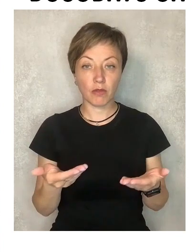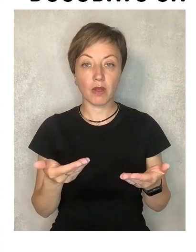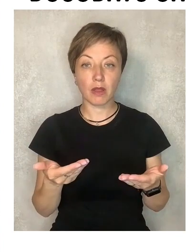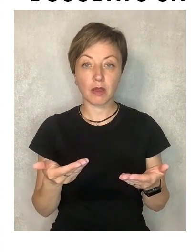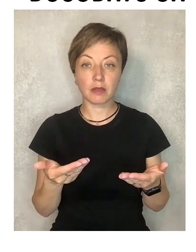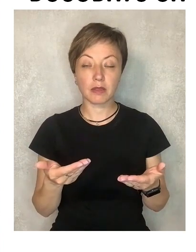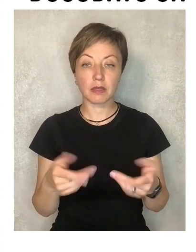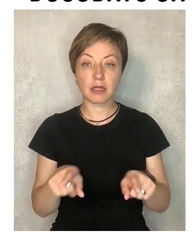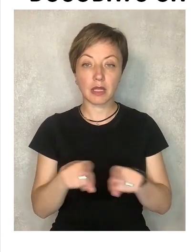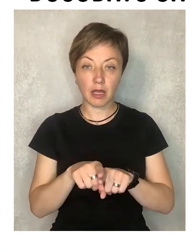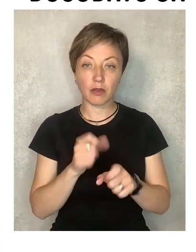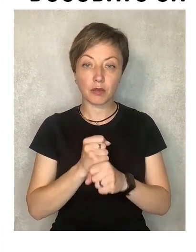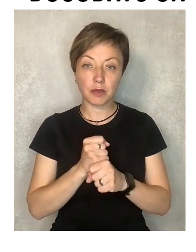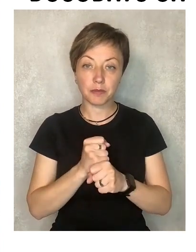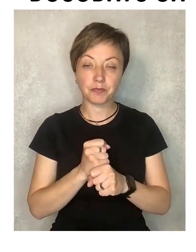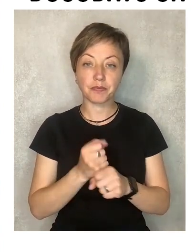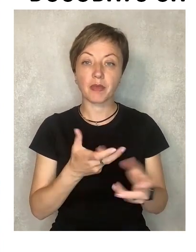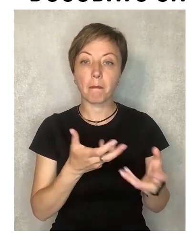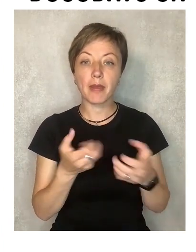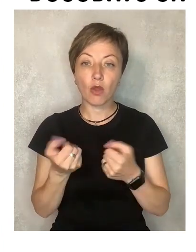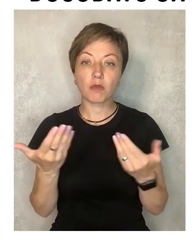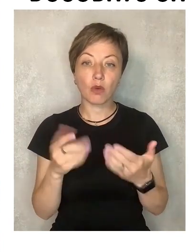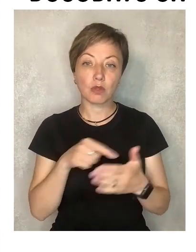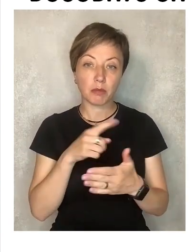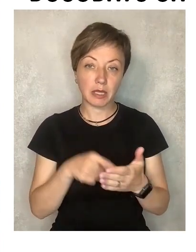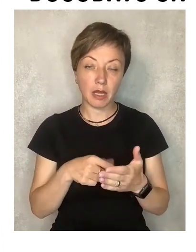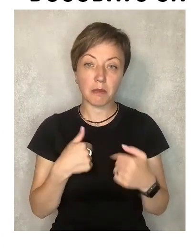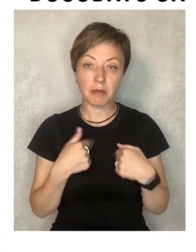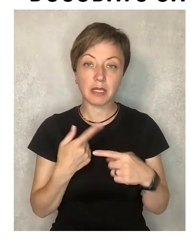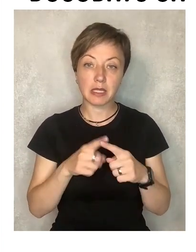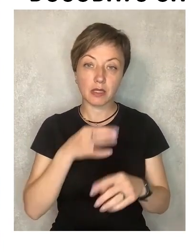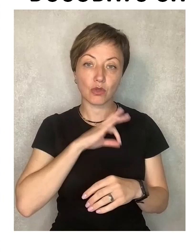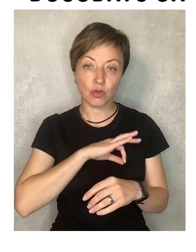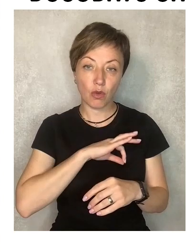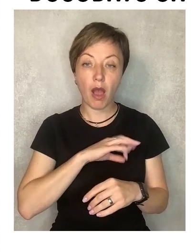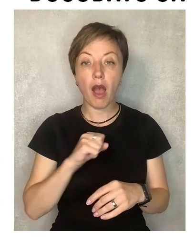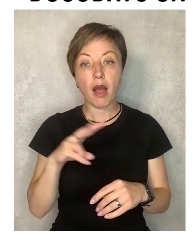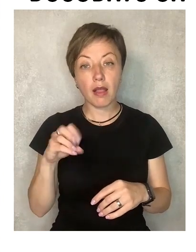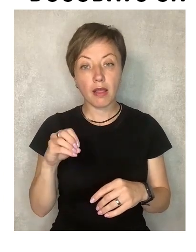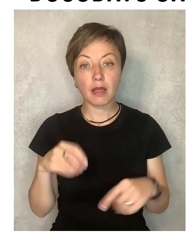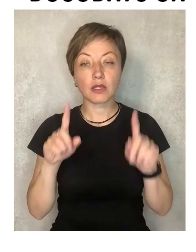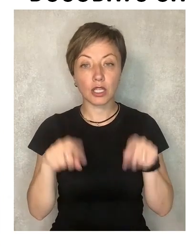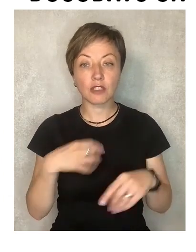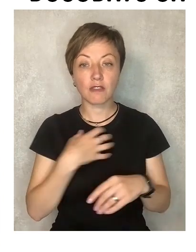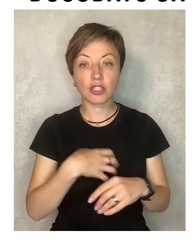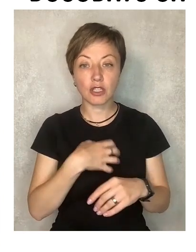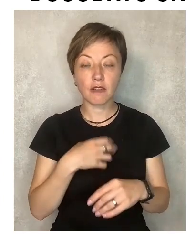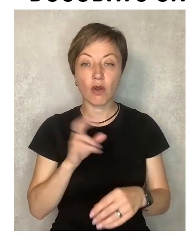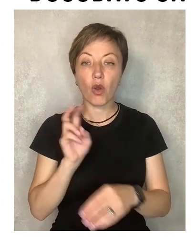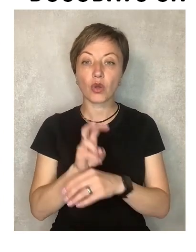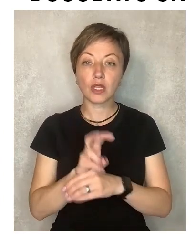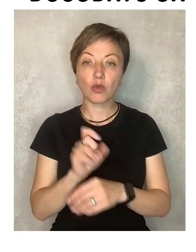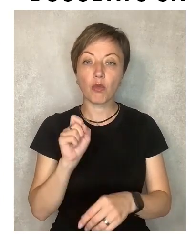такі на прийом з якогось питання. Принаймні, ми це застосовували. Але тут теж важливо ходити до уповноваженого суб'єкта.